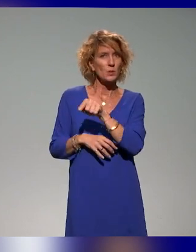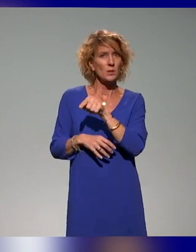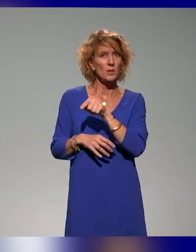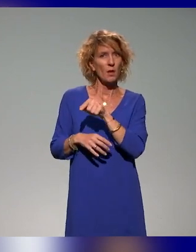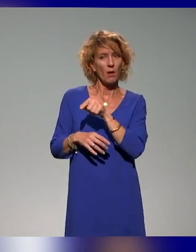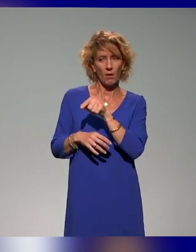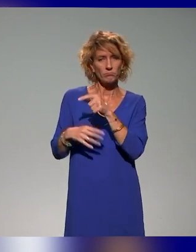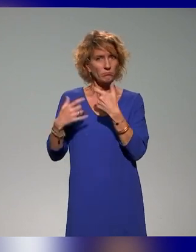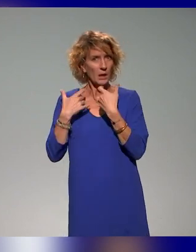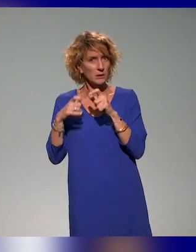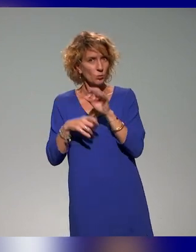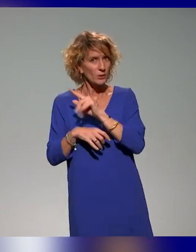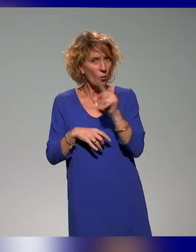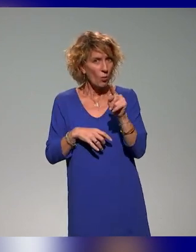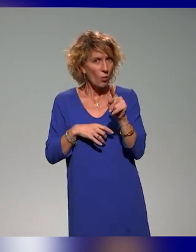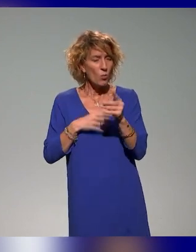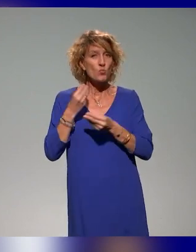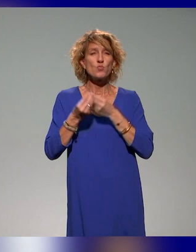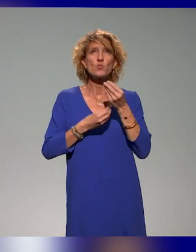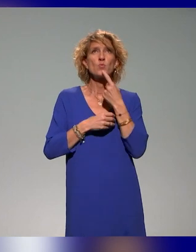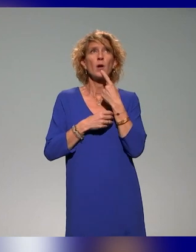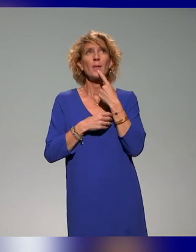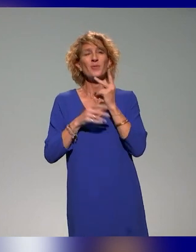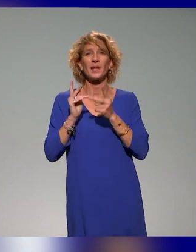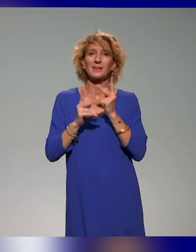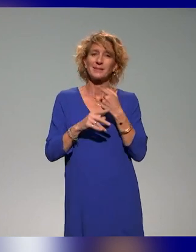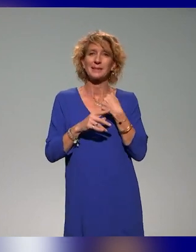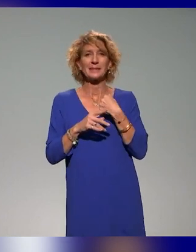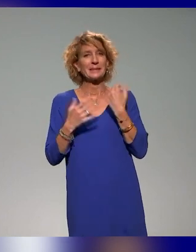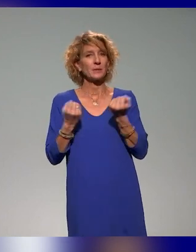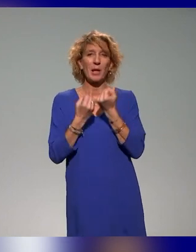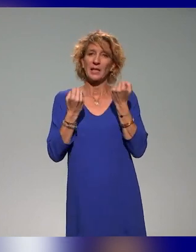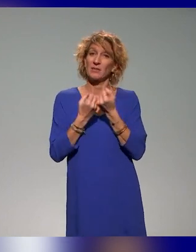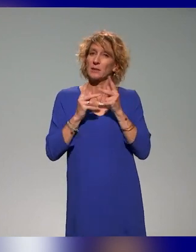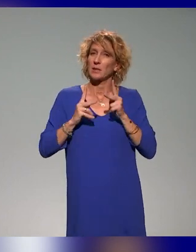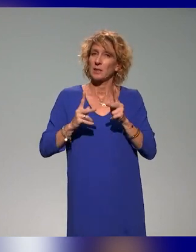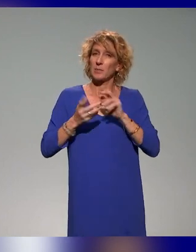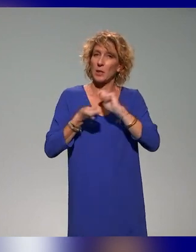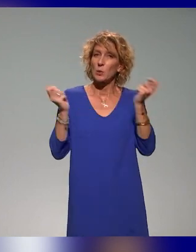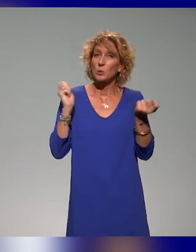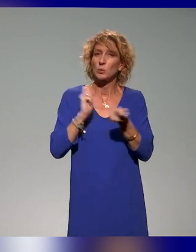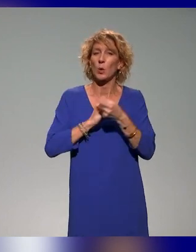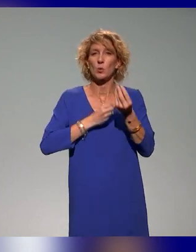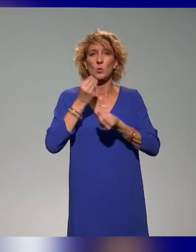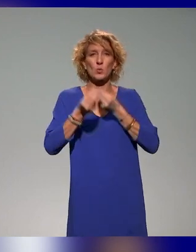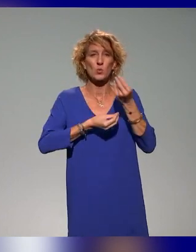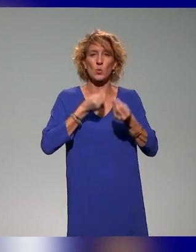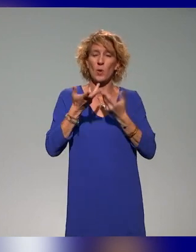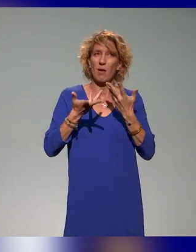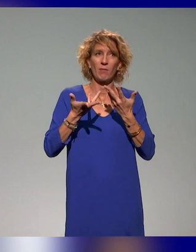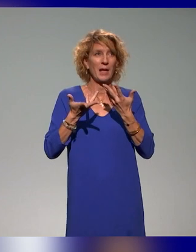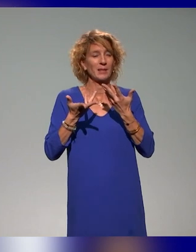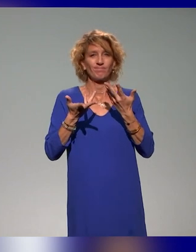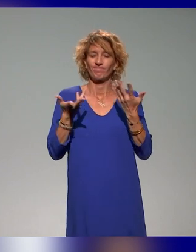cette ressource, est-ce qu'elle est accessible ? Ou est-ce que je dois revoir mon activité pédagogique et revoir ce qui était prévu